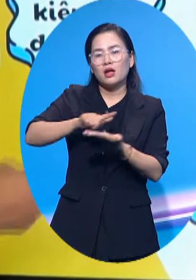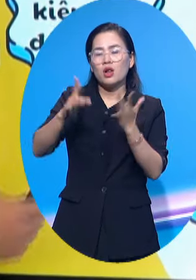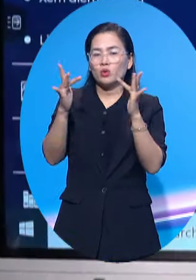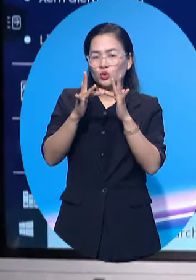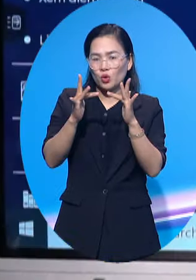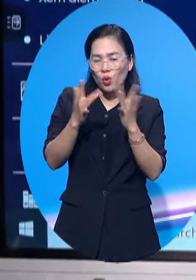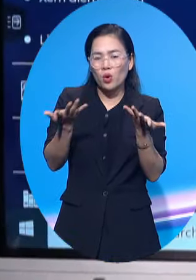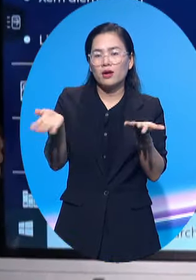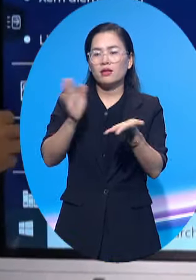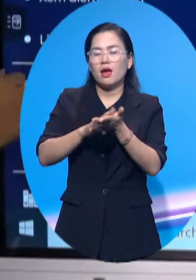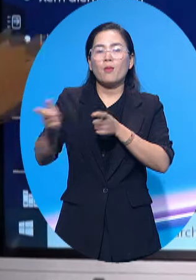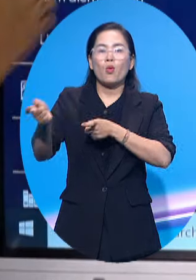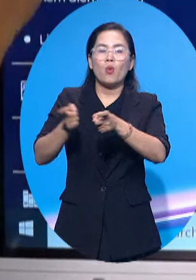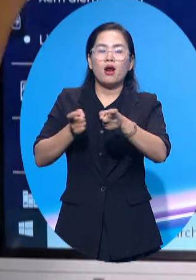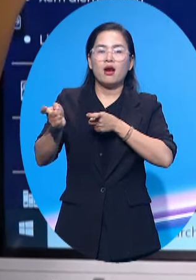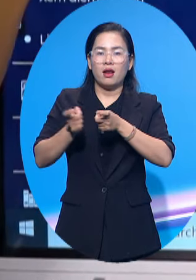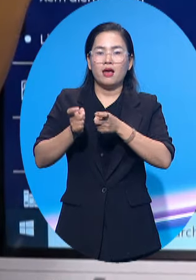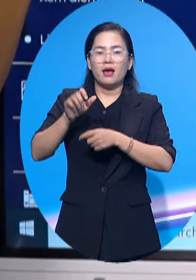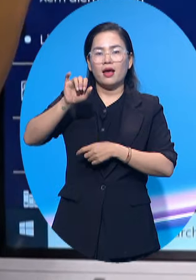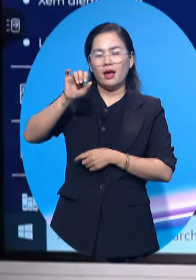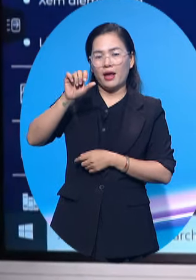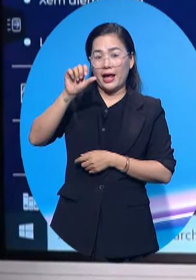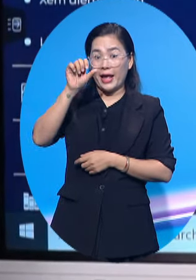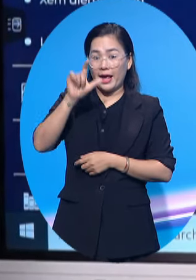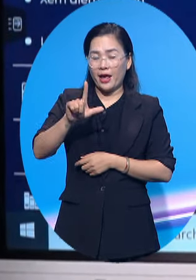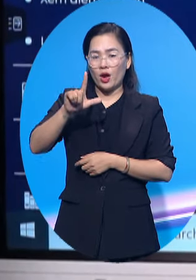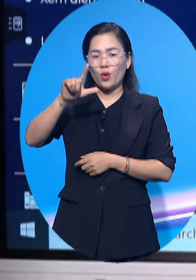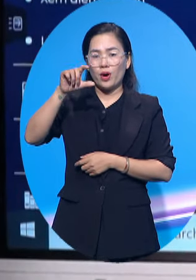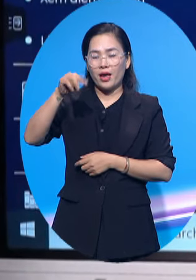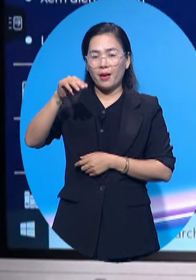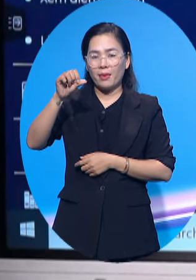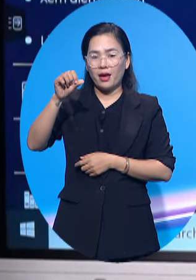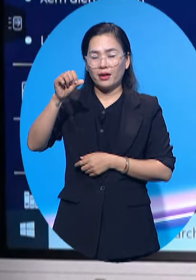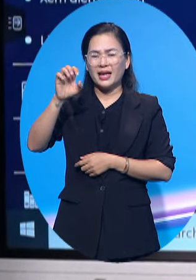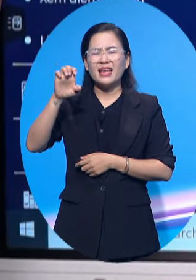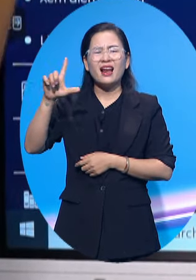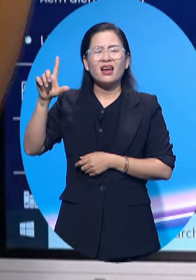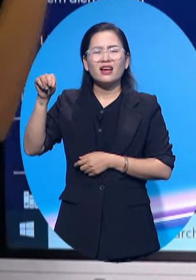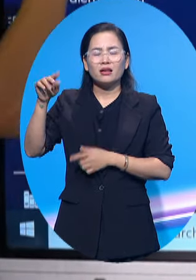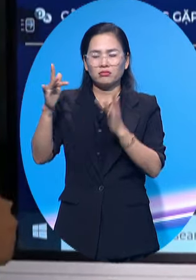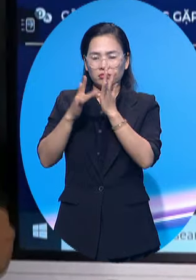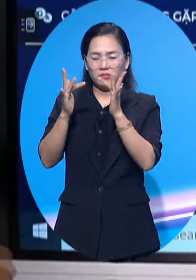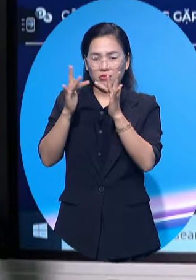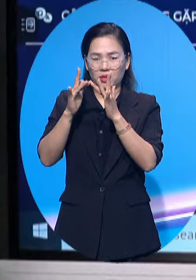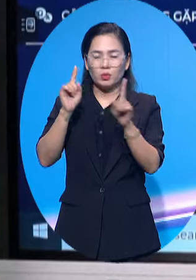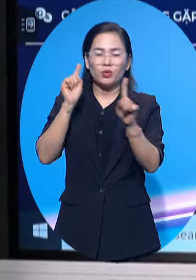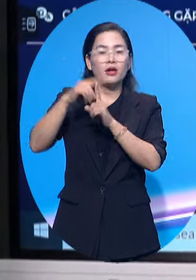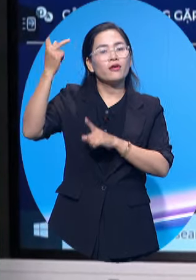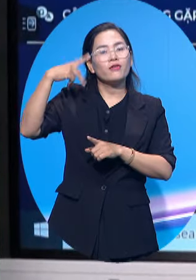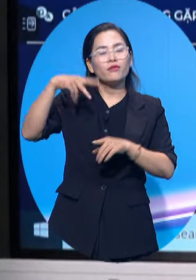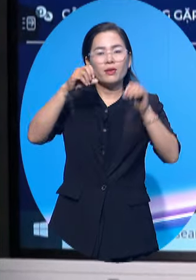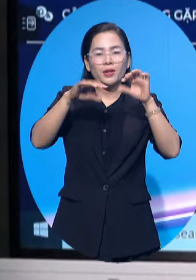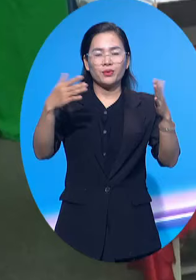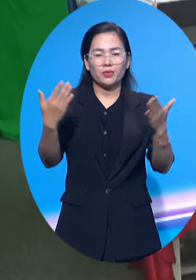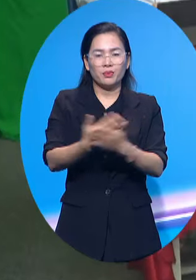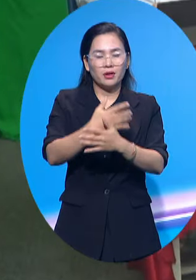tích hợp với hệ thống quản lý học tập trực tuyến LMS 360 e-learning. Sự kết hợp này nhằm đổi mới phương pháp giáo dục trong kỷ nguyên